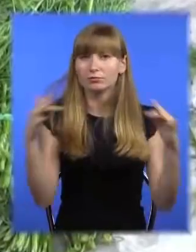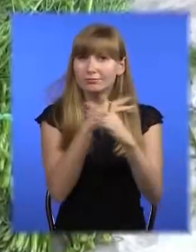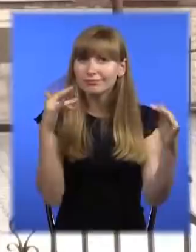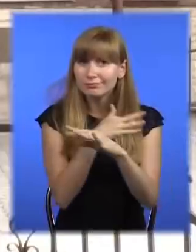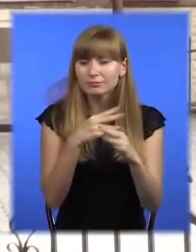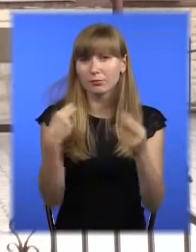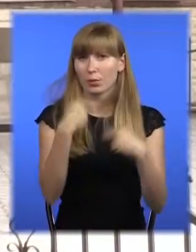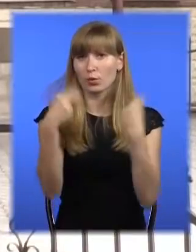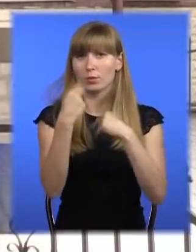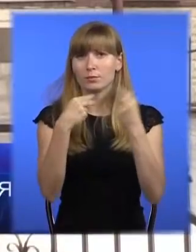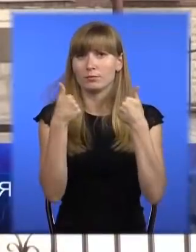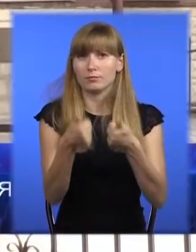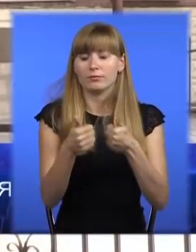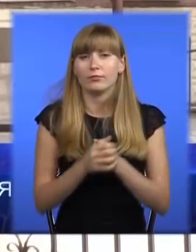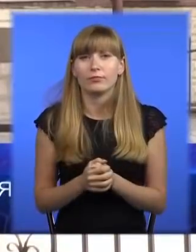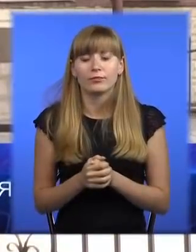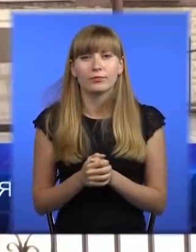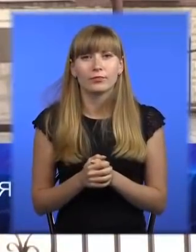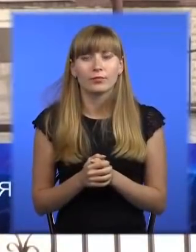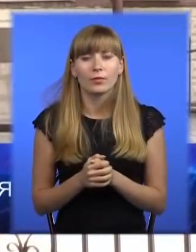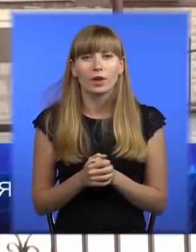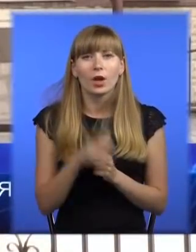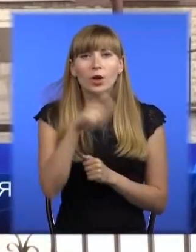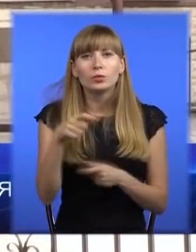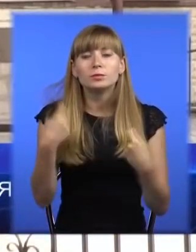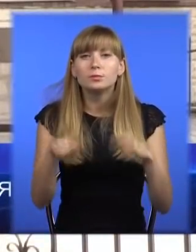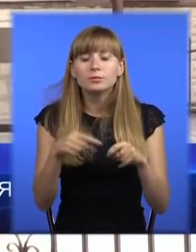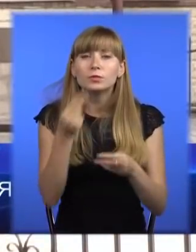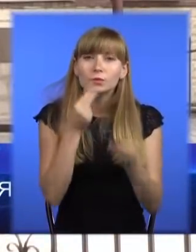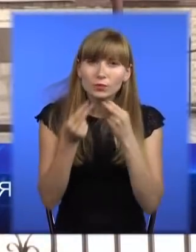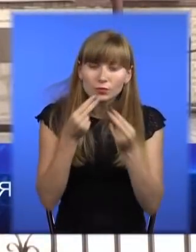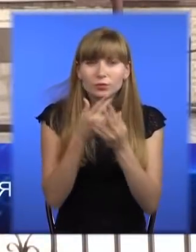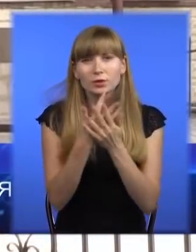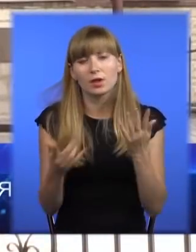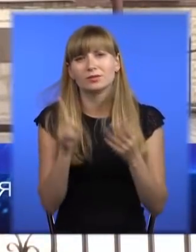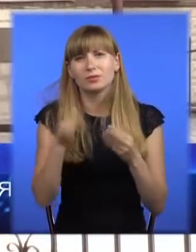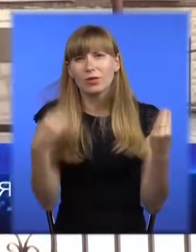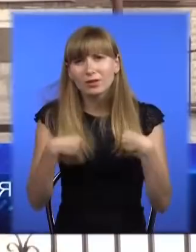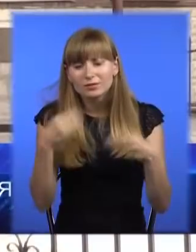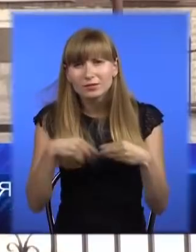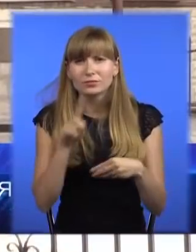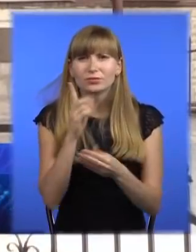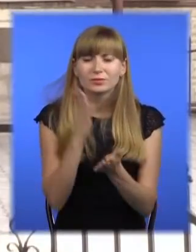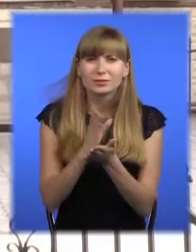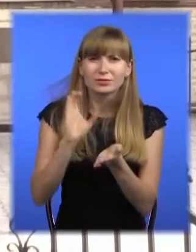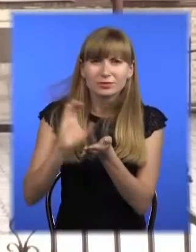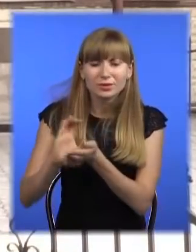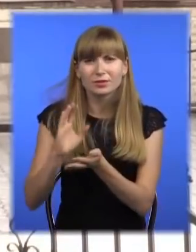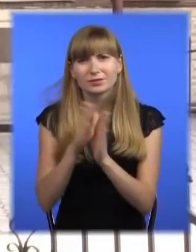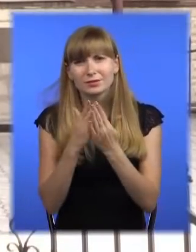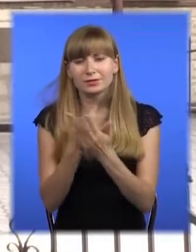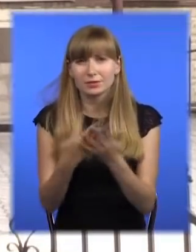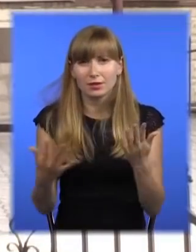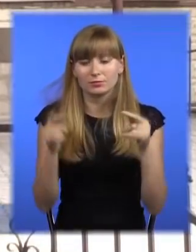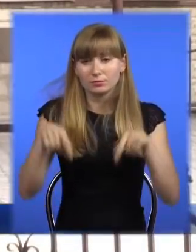не заходять. Громадяни здійснюють торгівлю як продуктами харчування, так і промисловою групою